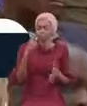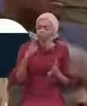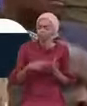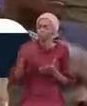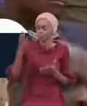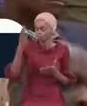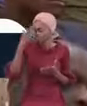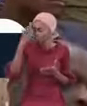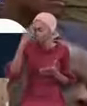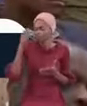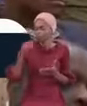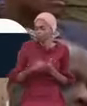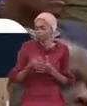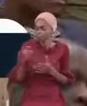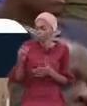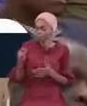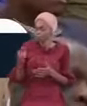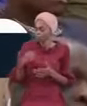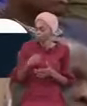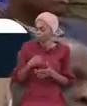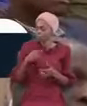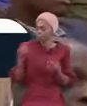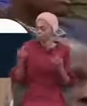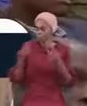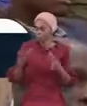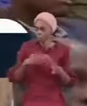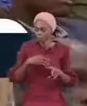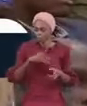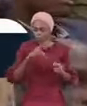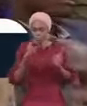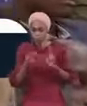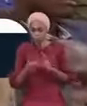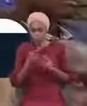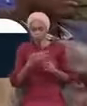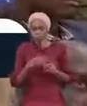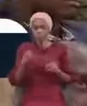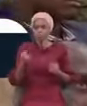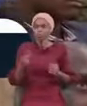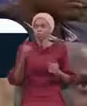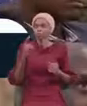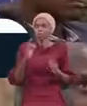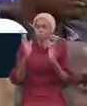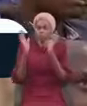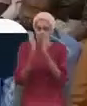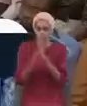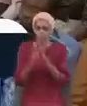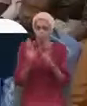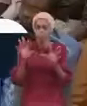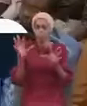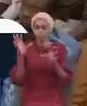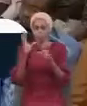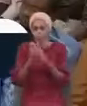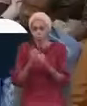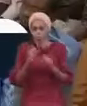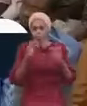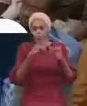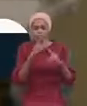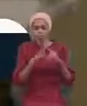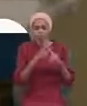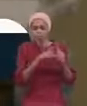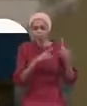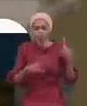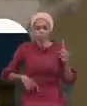se réaliser qu'il est péch et s'approcher humblement du CALV pour pouvoir recevoir la